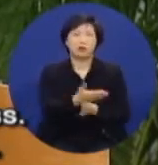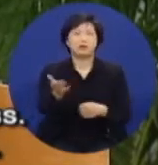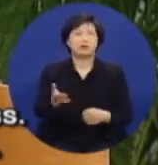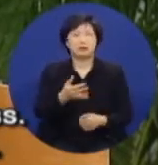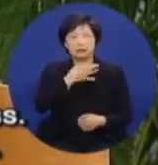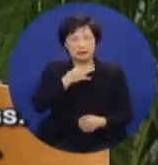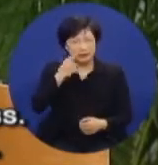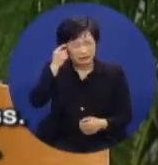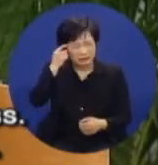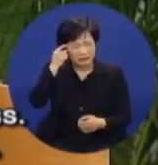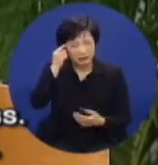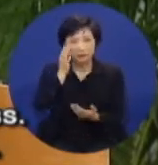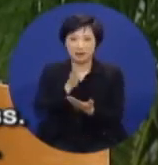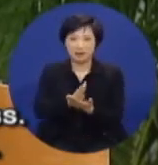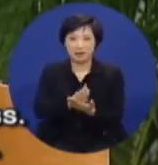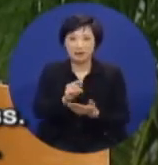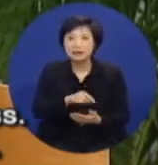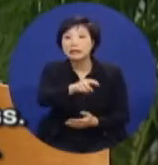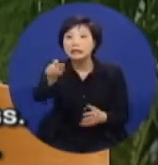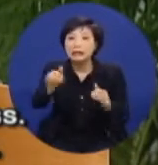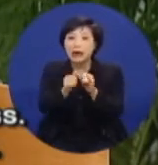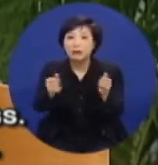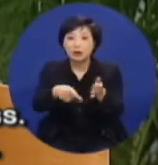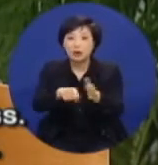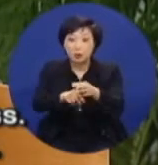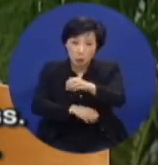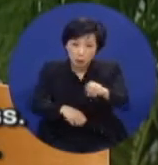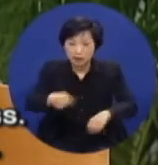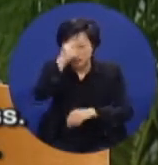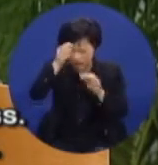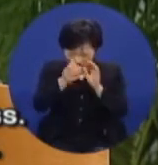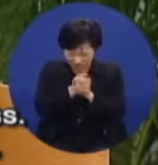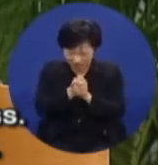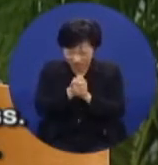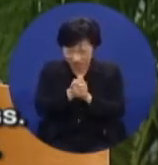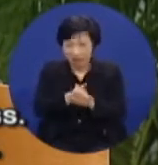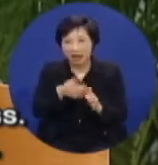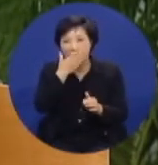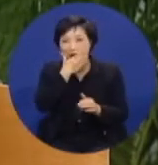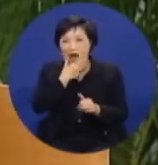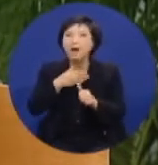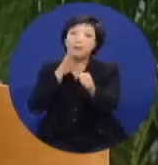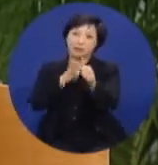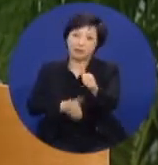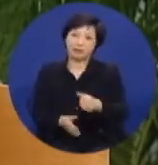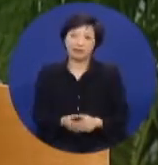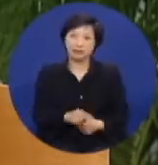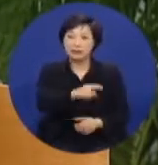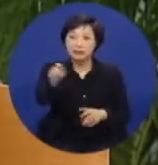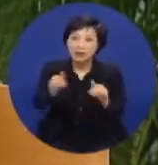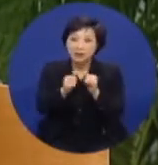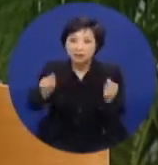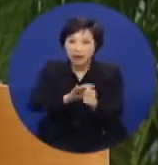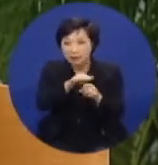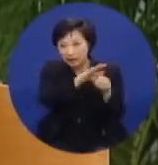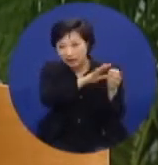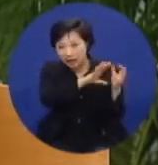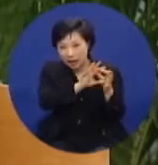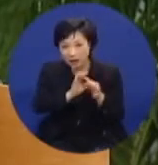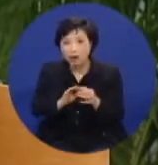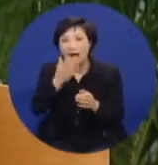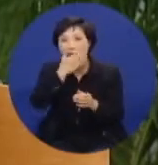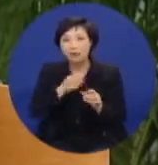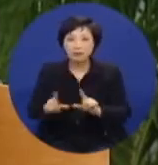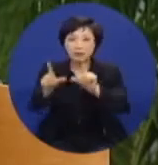마십시오 그들을 누에 뒤 또 하며 행복하십시오 그대를 사랑 하면서 행복하십시오